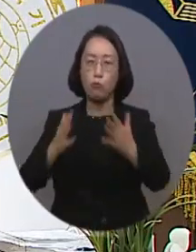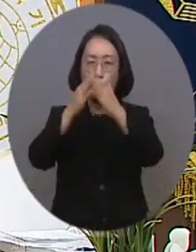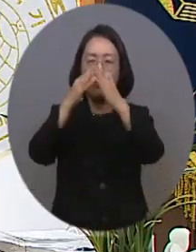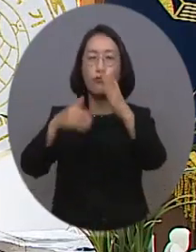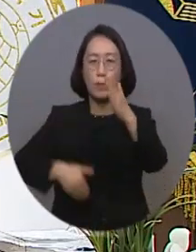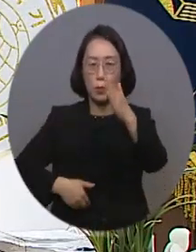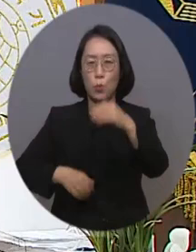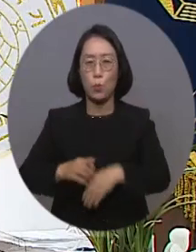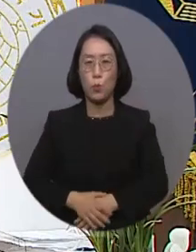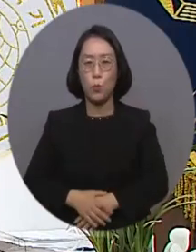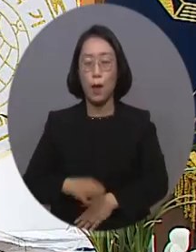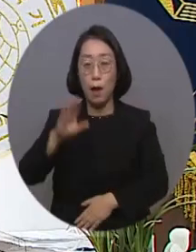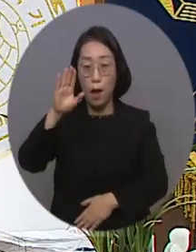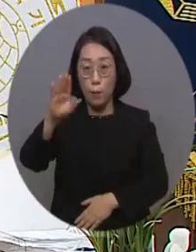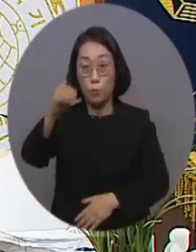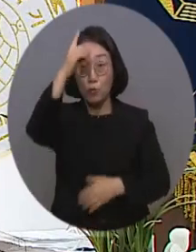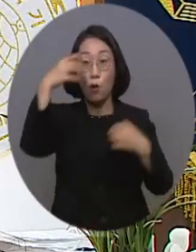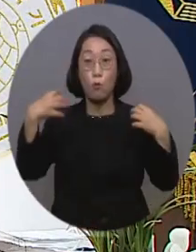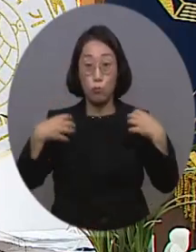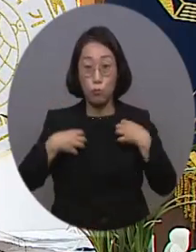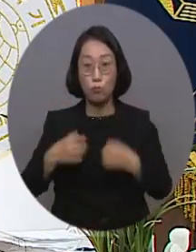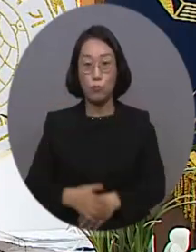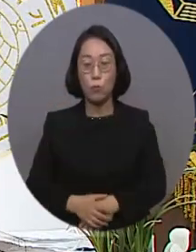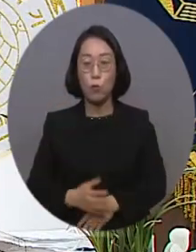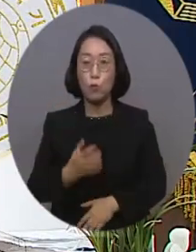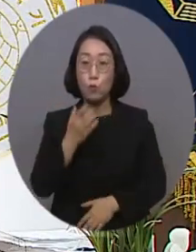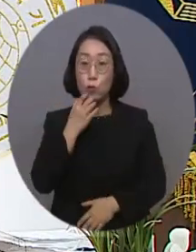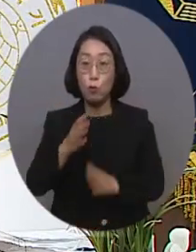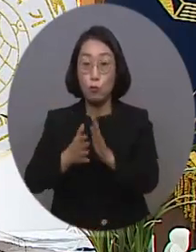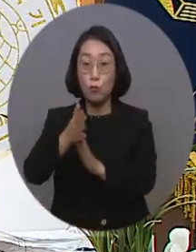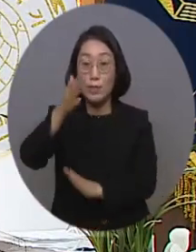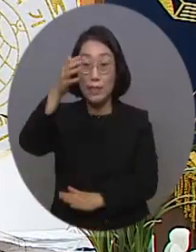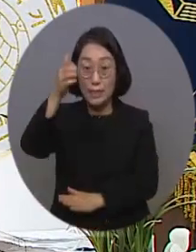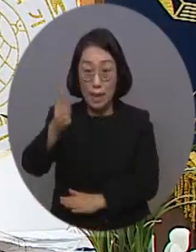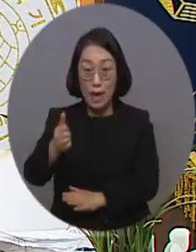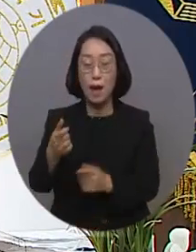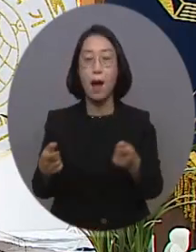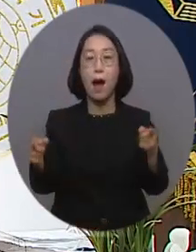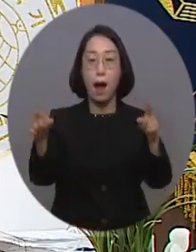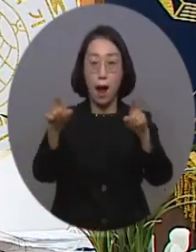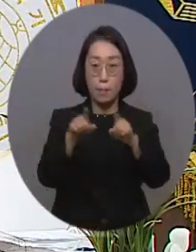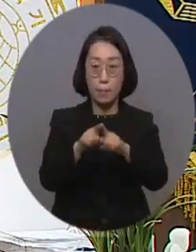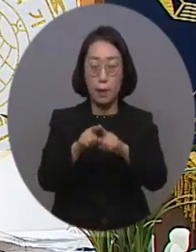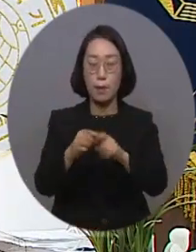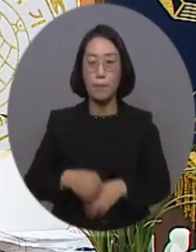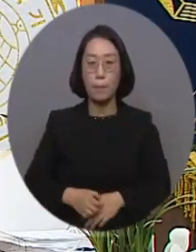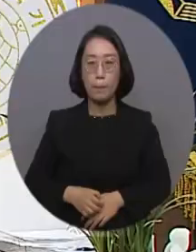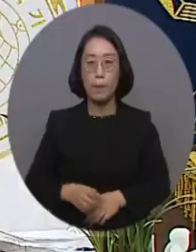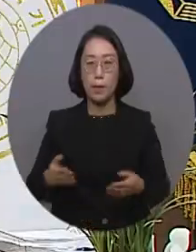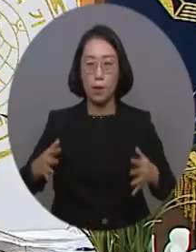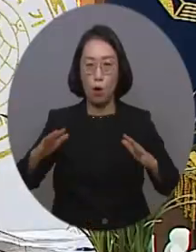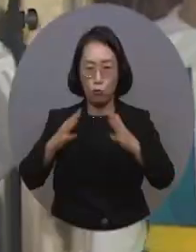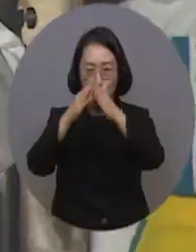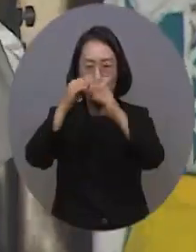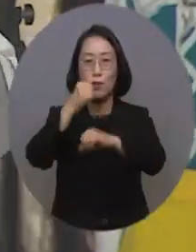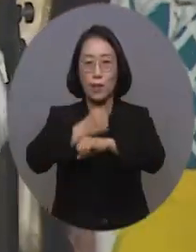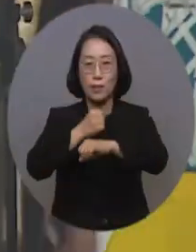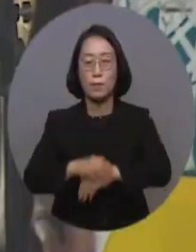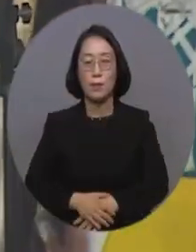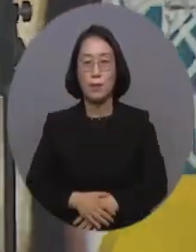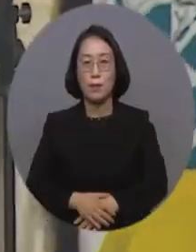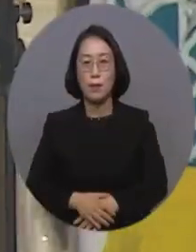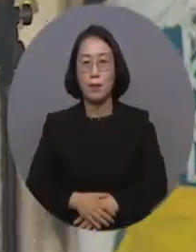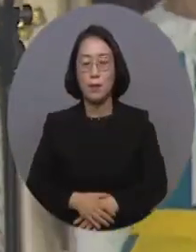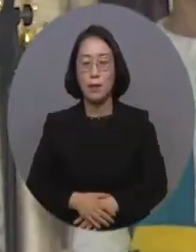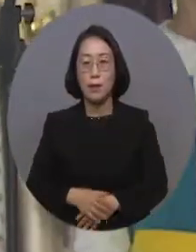되겠다. 그래서 앞으로 정부와 또 오세훈 시장과 함께 국기원을 지켰다는 말씀을 드립니다.